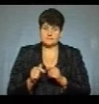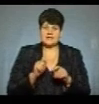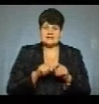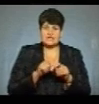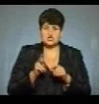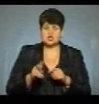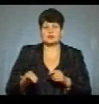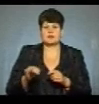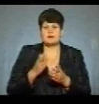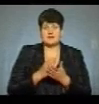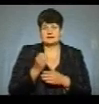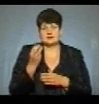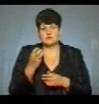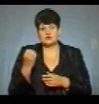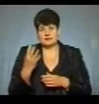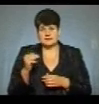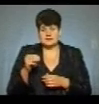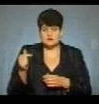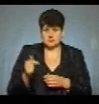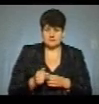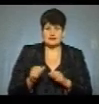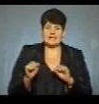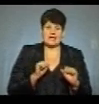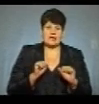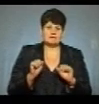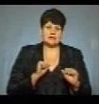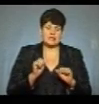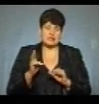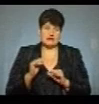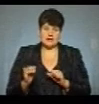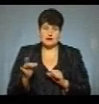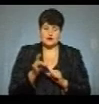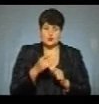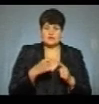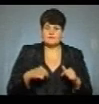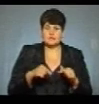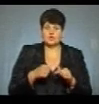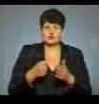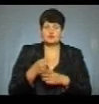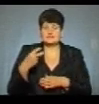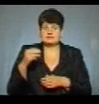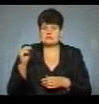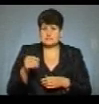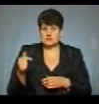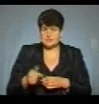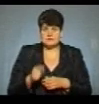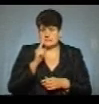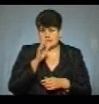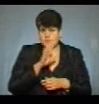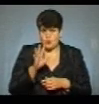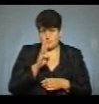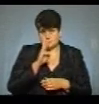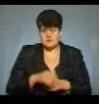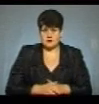має 13-14 тисяч гривень, керівники райвідділів до 20 тисяч гривень. Це досить непогана